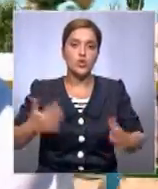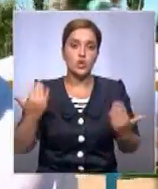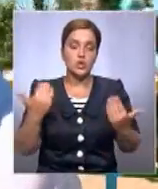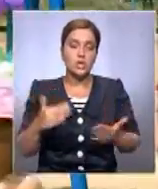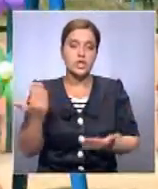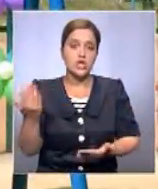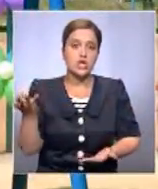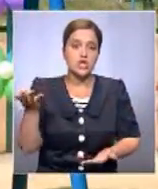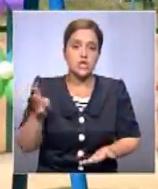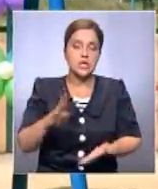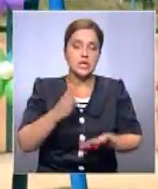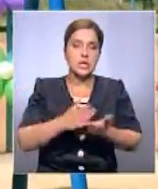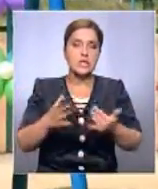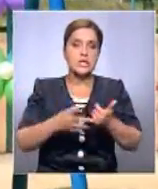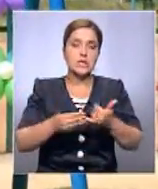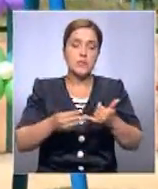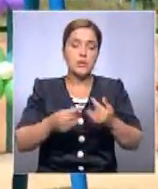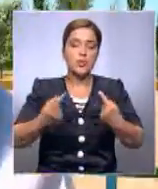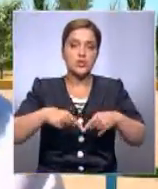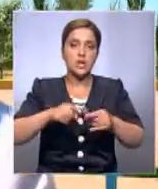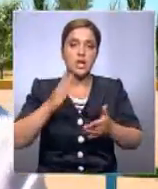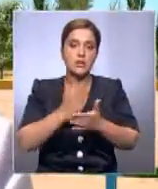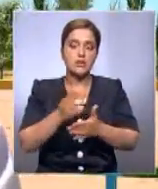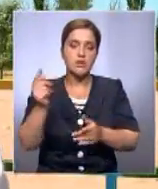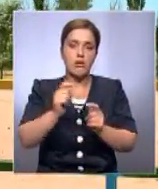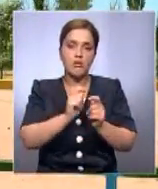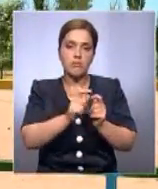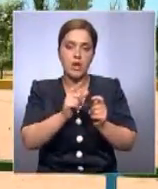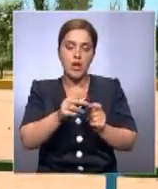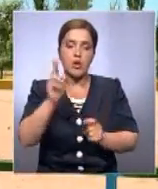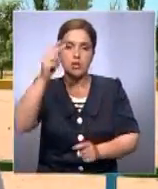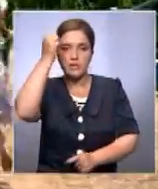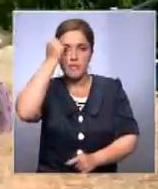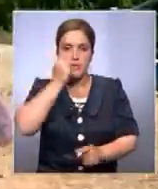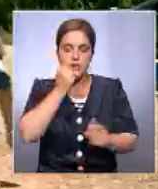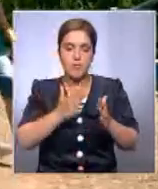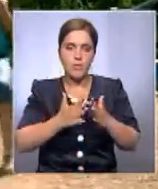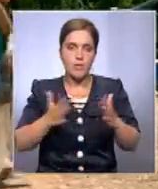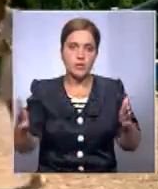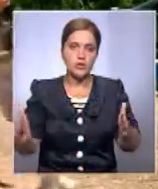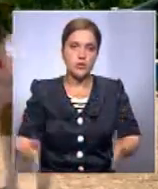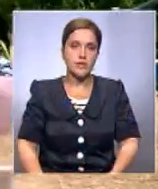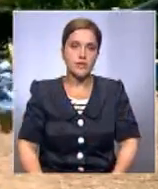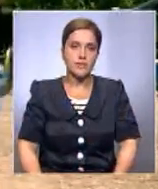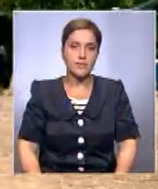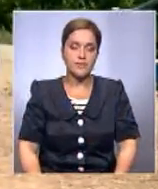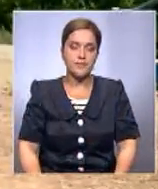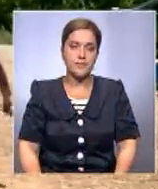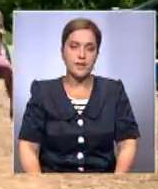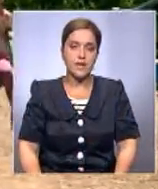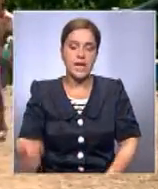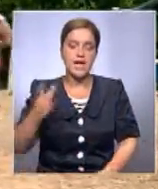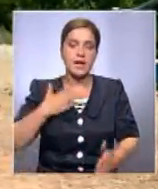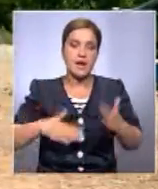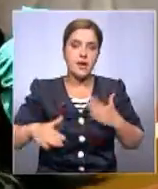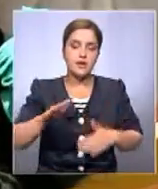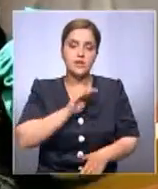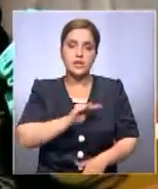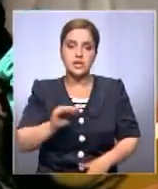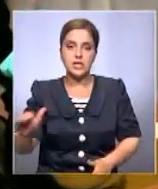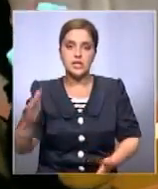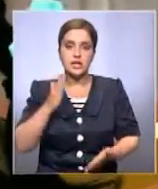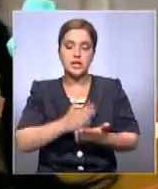земельный участок. Спасибо спонсорам, предпринимателям, которые нас поддержали. Больше всего новому открытию радуются дети.